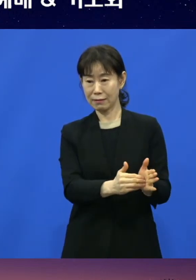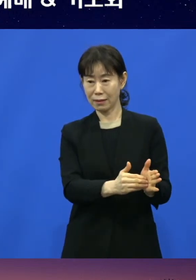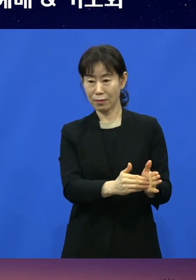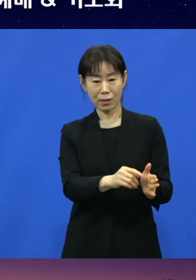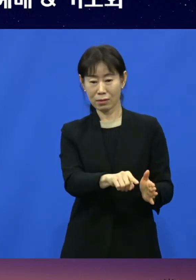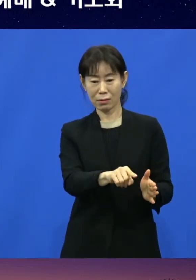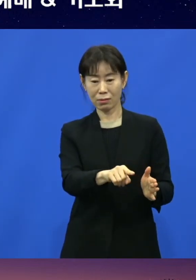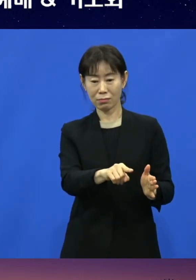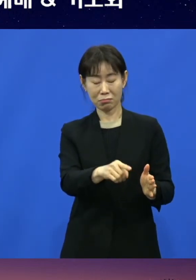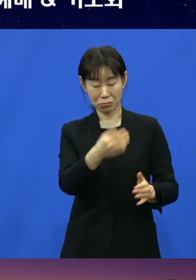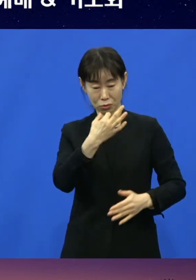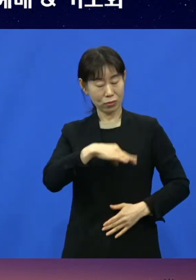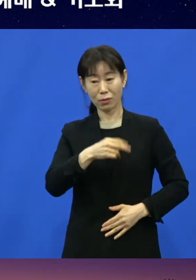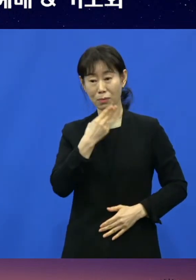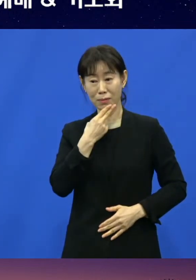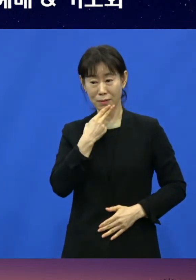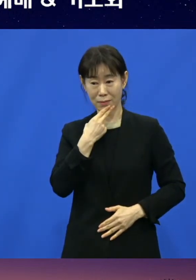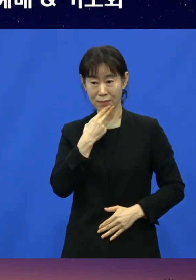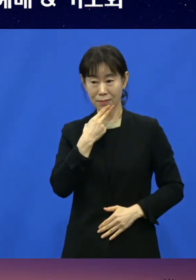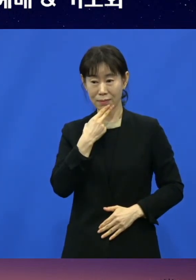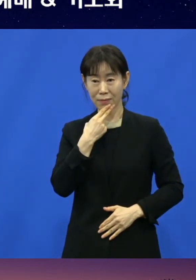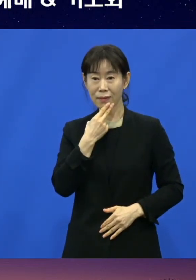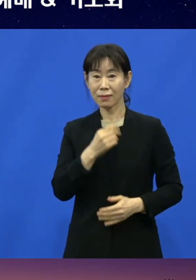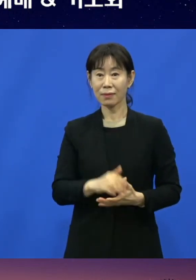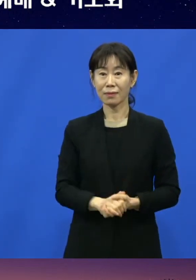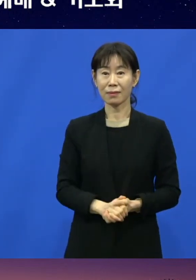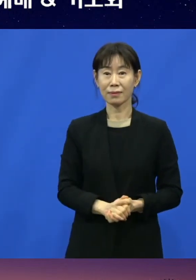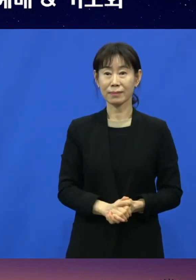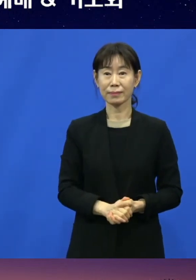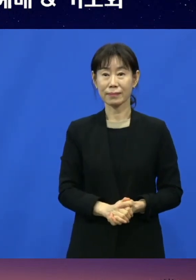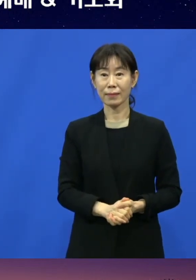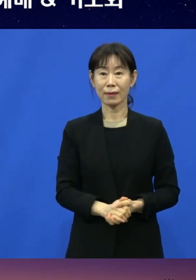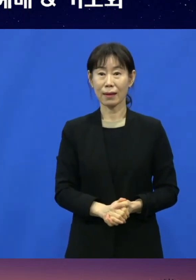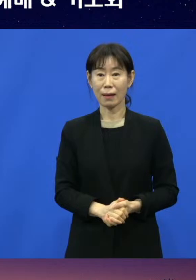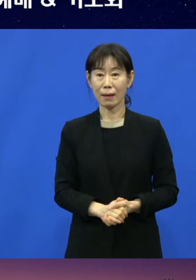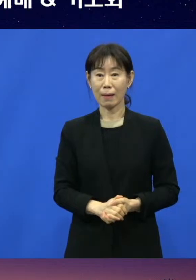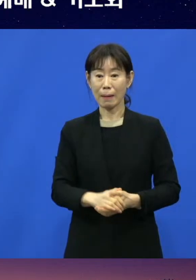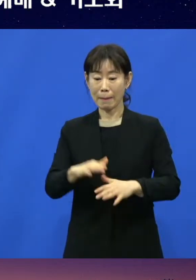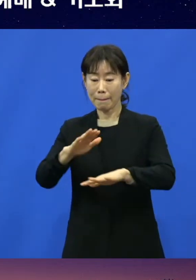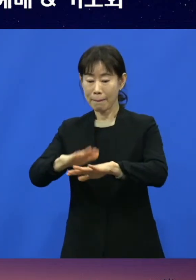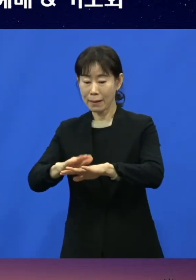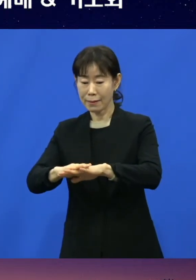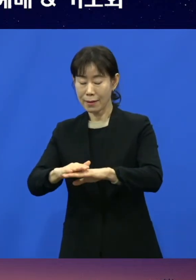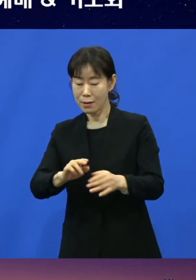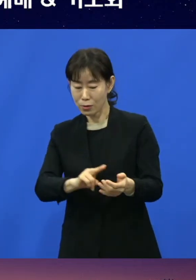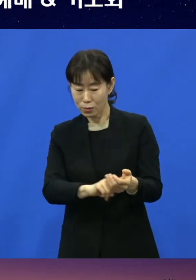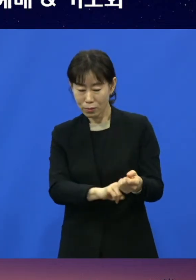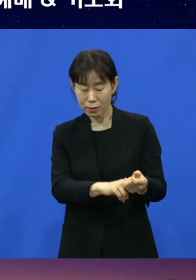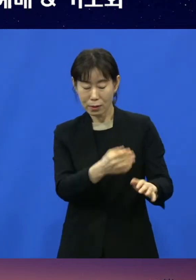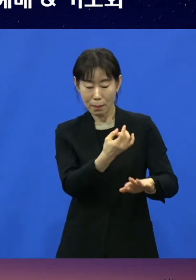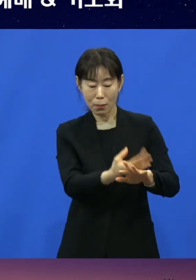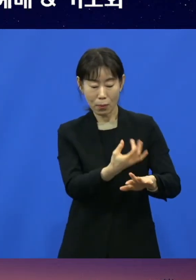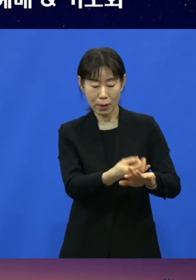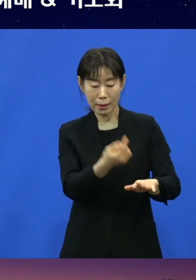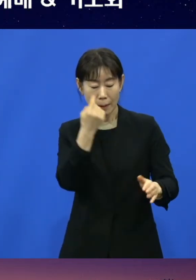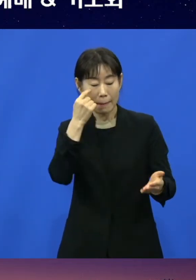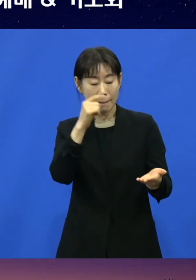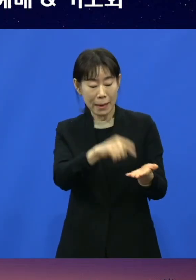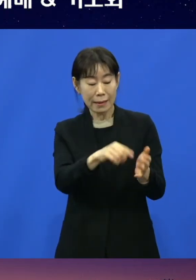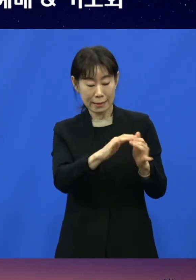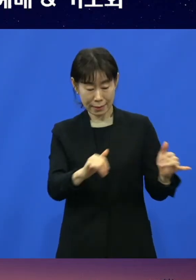걸로 끝나는데 중요한 것은 이 보화란 발견한 사람에게만 의미가 있는 것입니다. 발견한